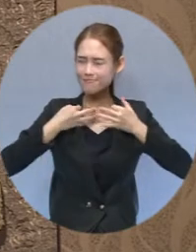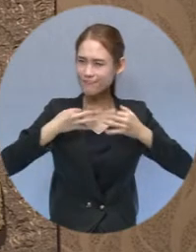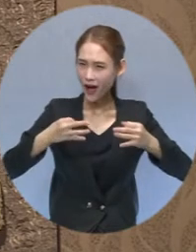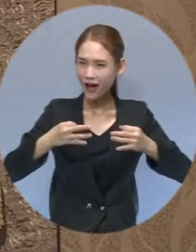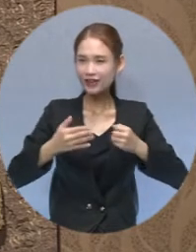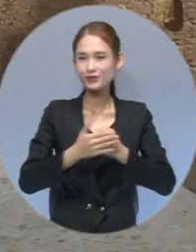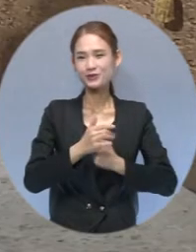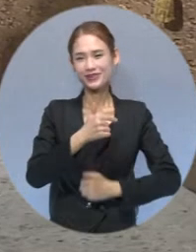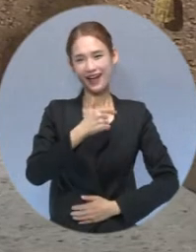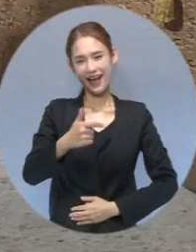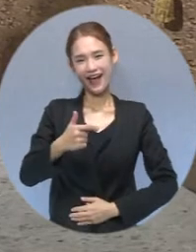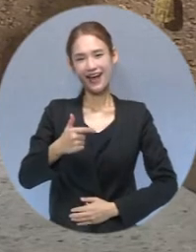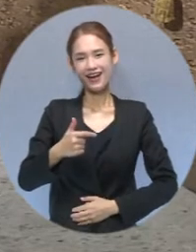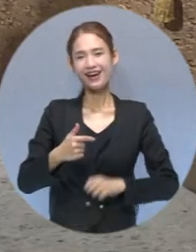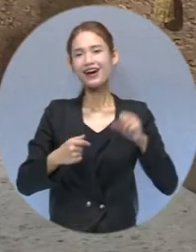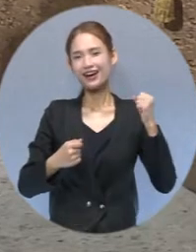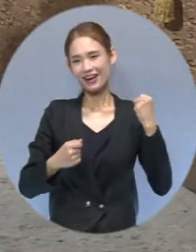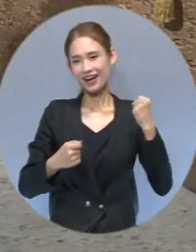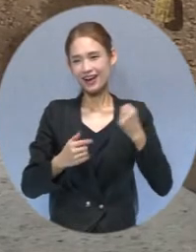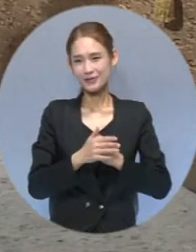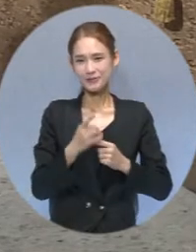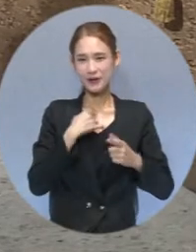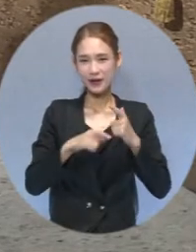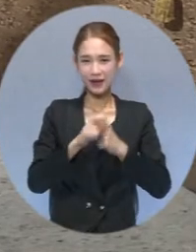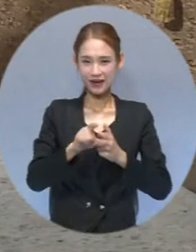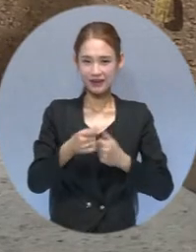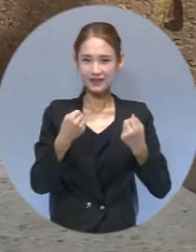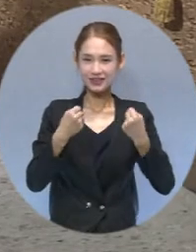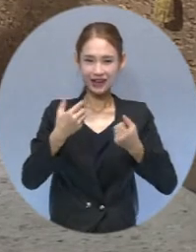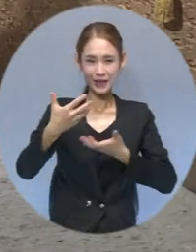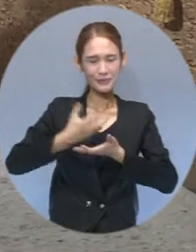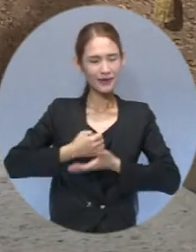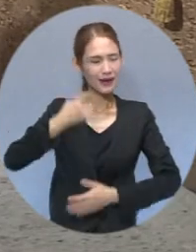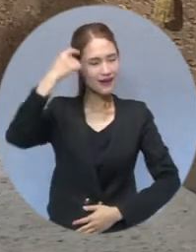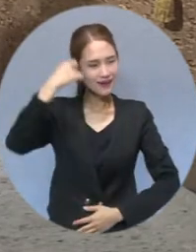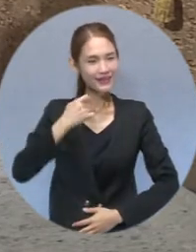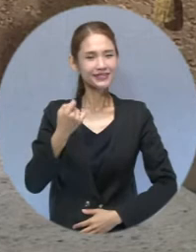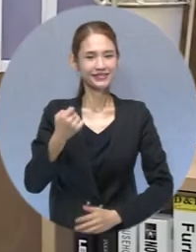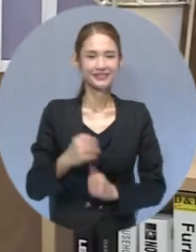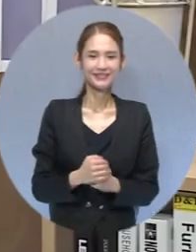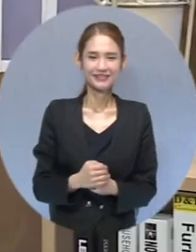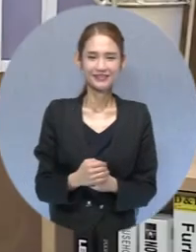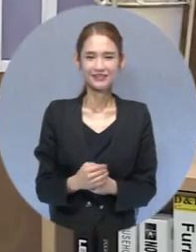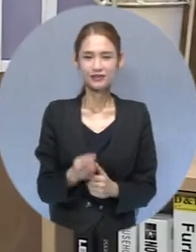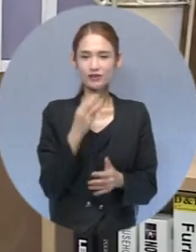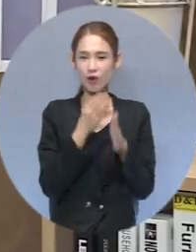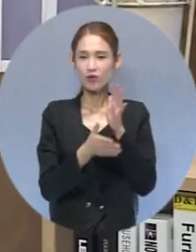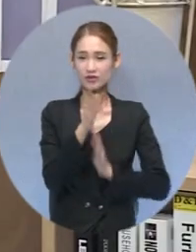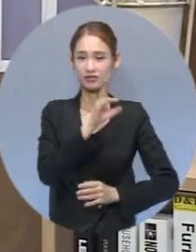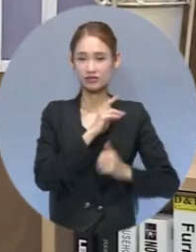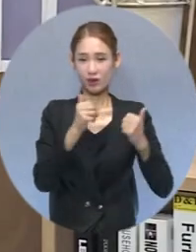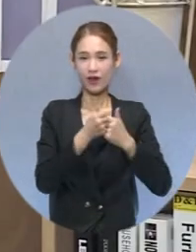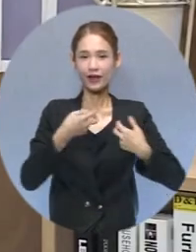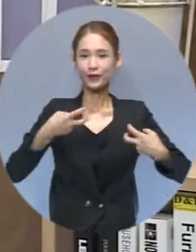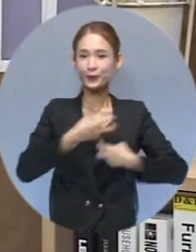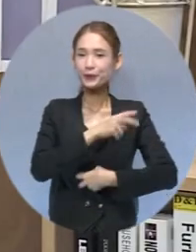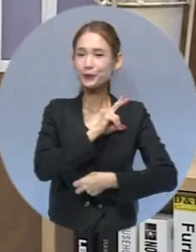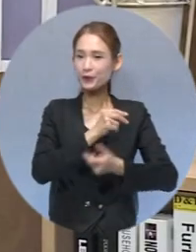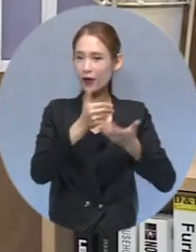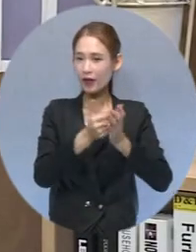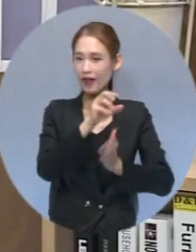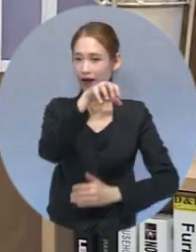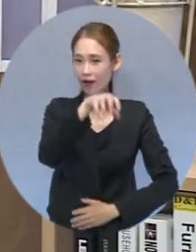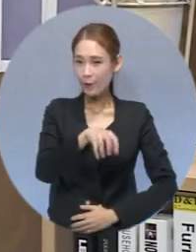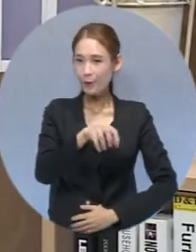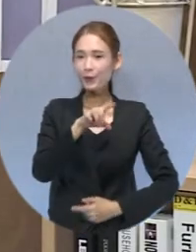것 같습니다. 네, 저도 이런 힘찬 기운을 막 받는 것 같은데. 네. 그럼 이제 서울시의회 교통위원회가